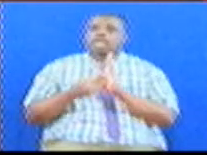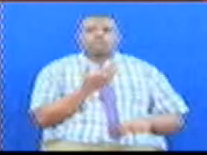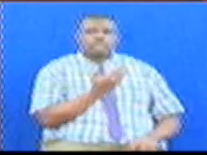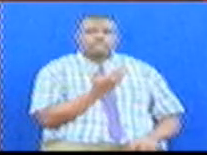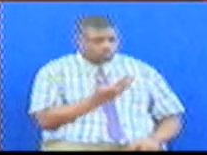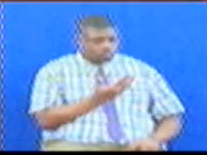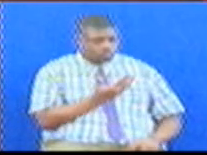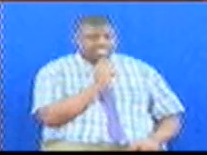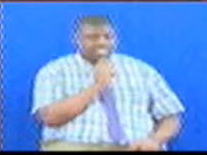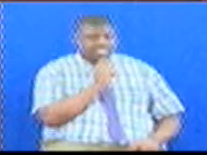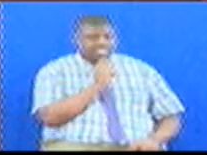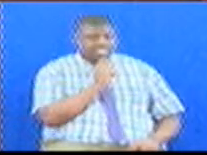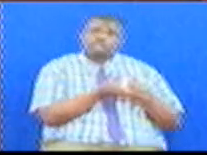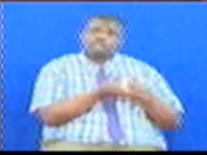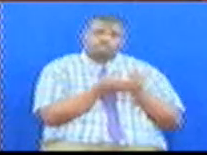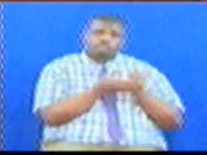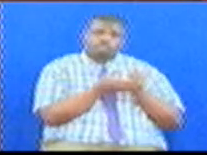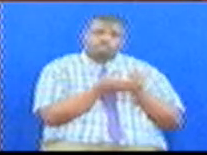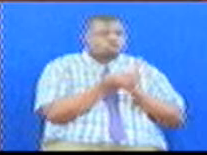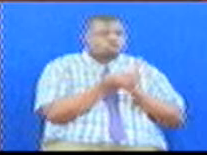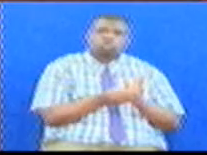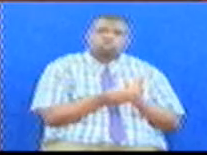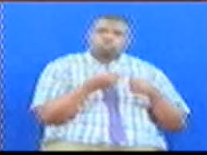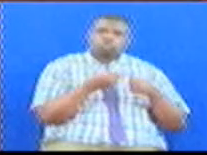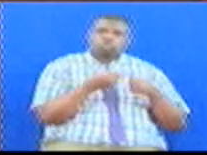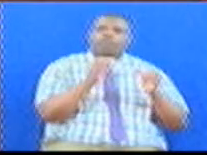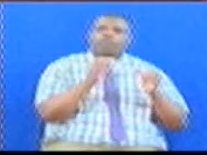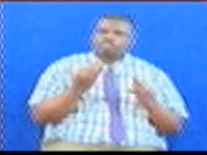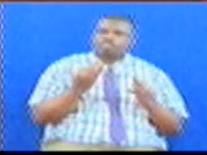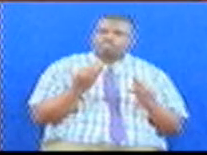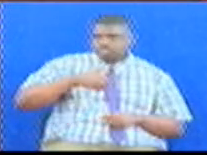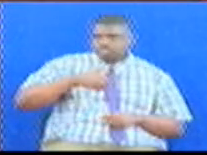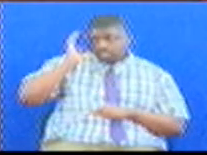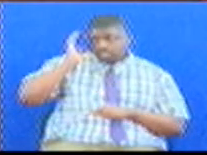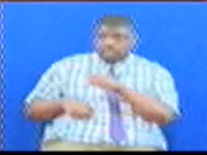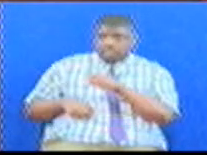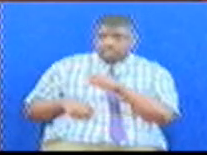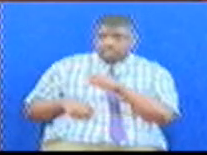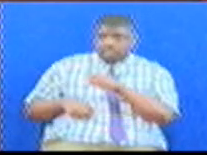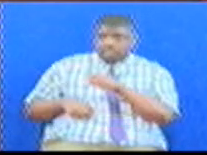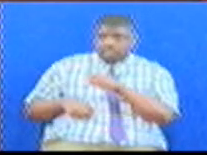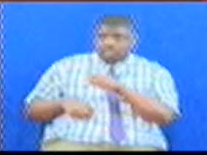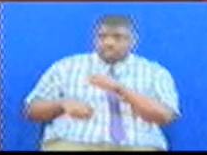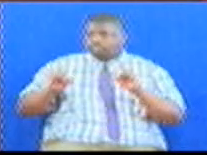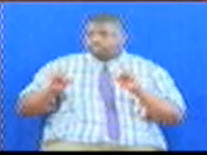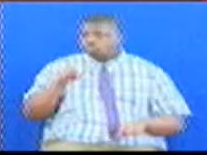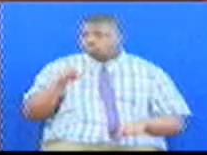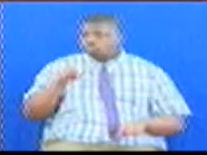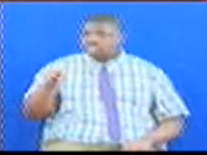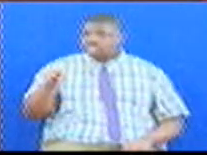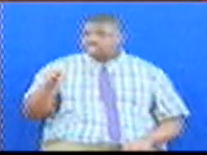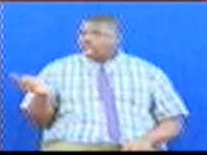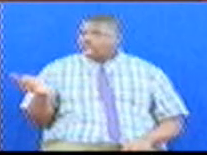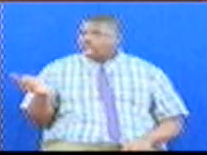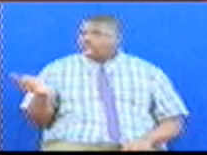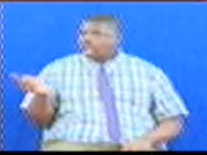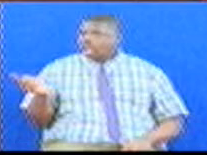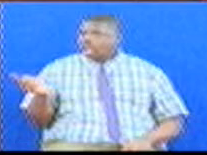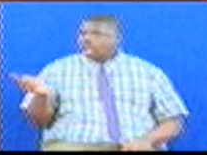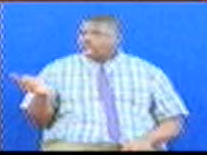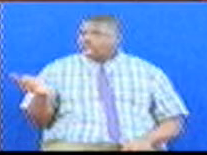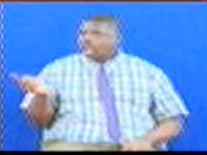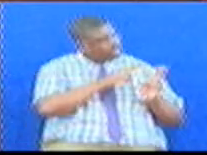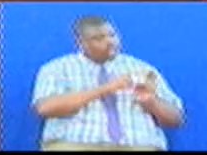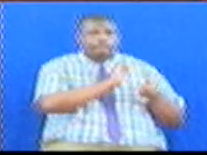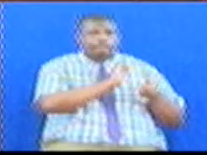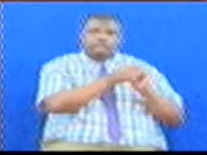Speaker, unaweza kutoa mwongozo ni namna gani pengine serikali ikaifanyia kazi kifungu hiki ambacho hakikuwa sehemu ya mjadala ya marekebisho ya